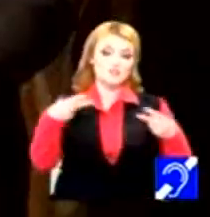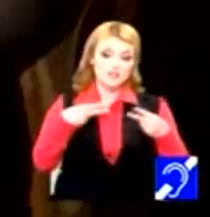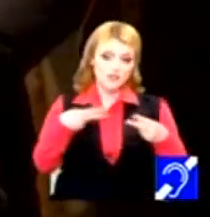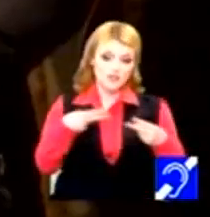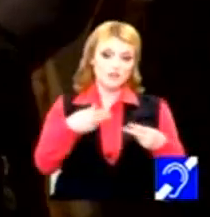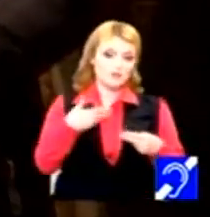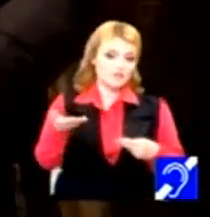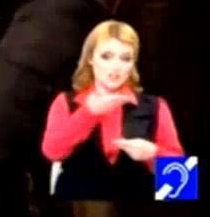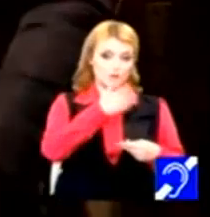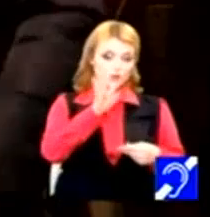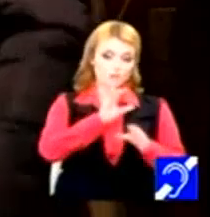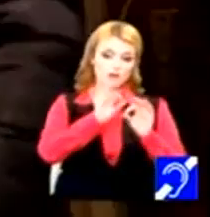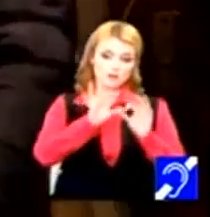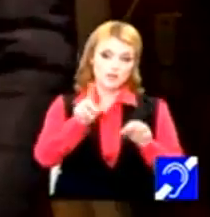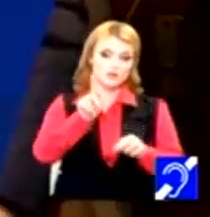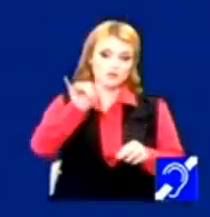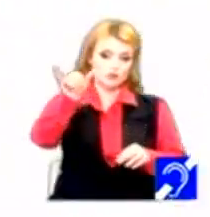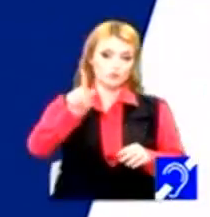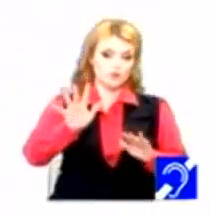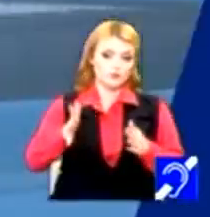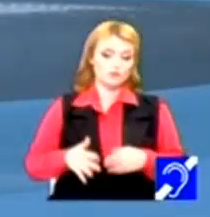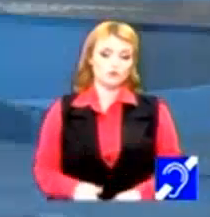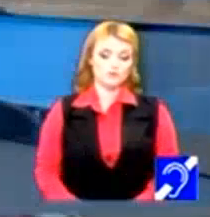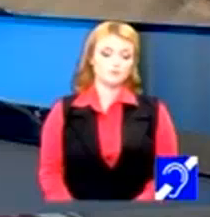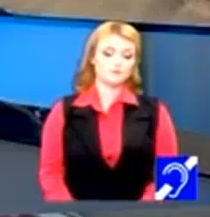lor mai târziu în telejurnal.